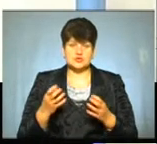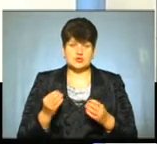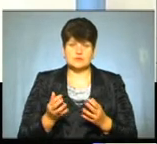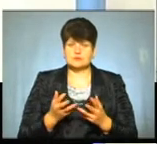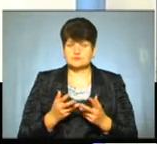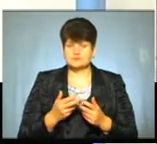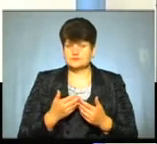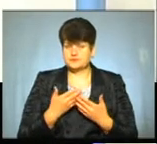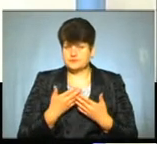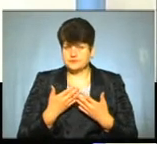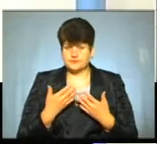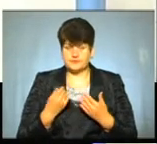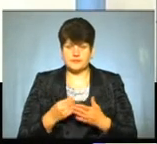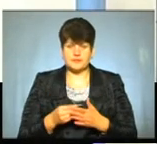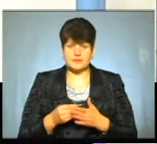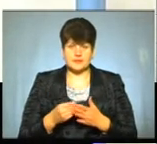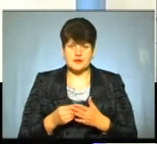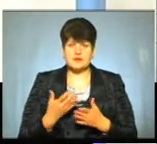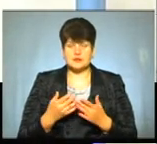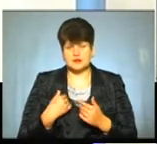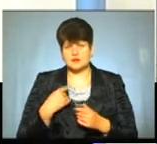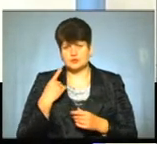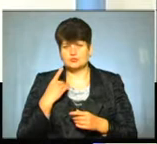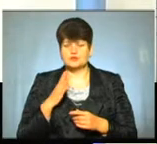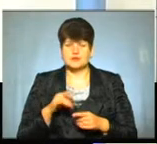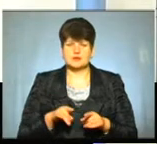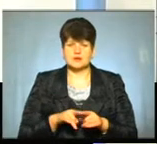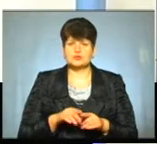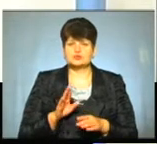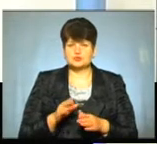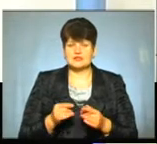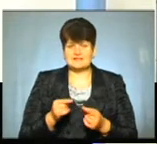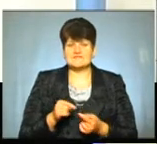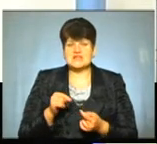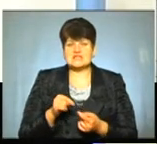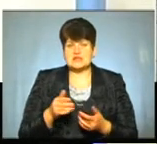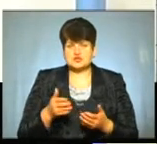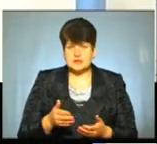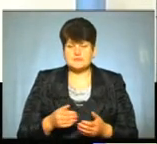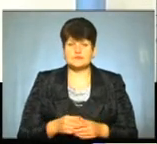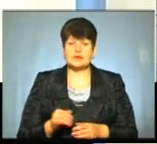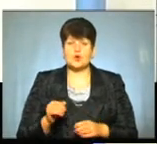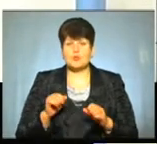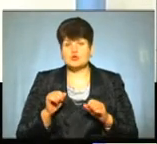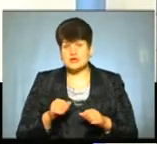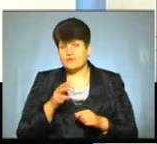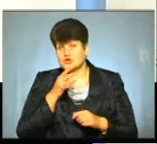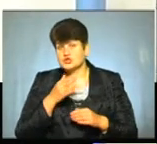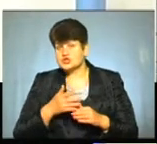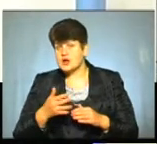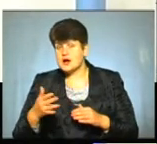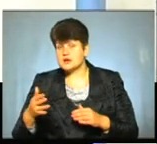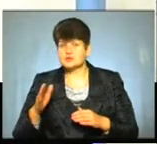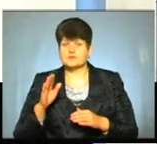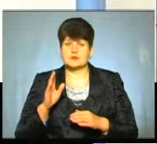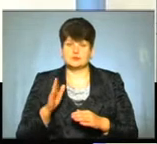ще не порахували, не пораховану вартість, але я думаю, що вона буде також визначена. То, можливо, з часом